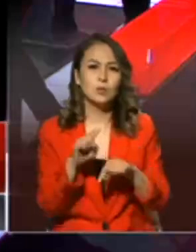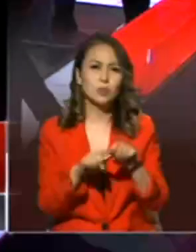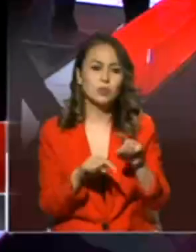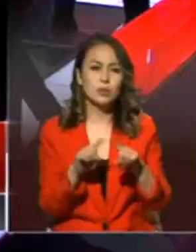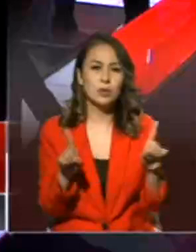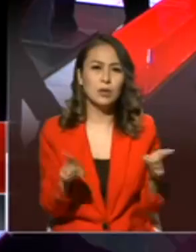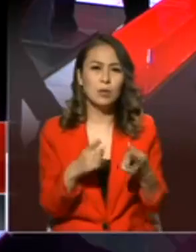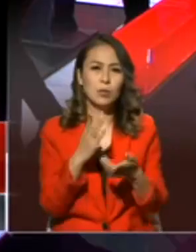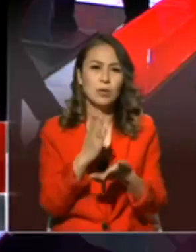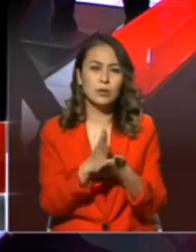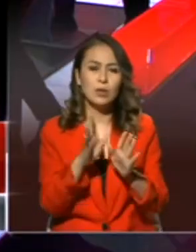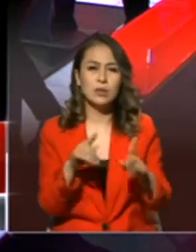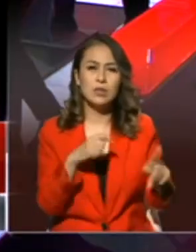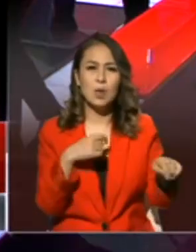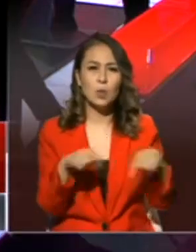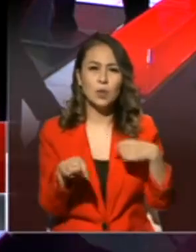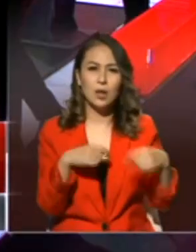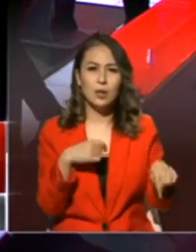дамыған. Олар тек қана сауда.